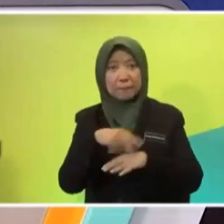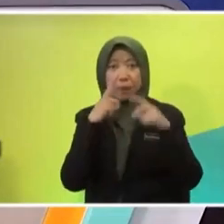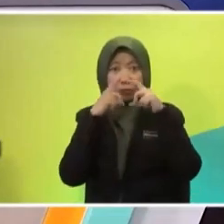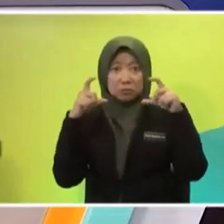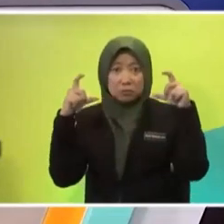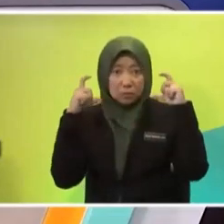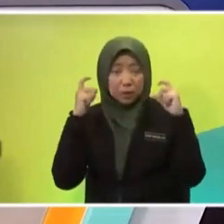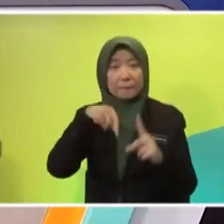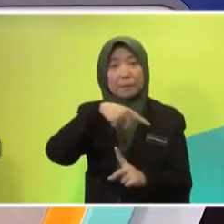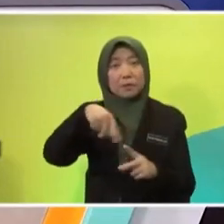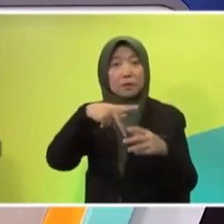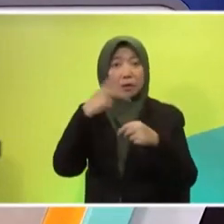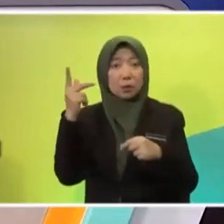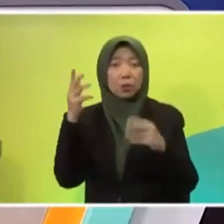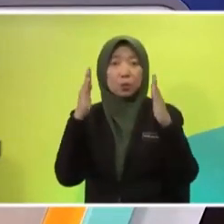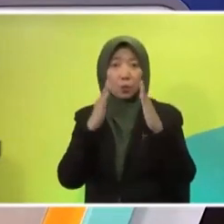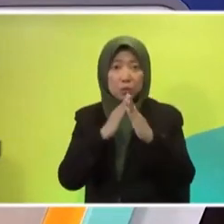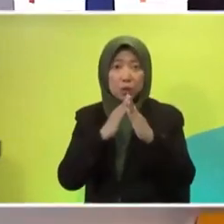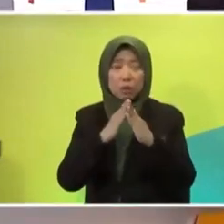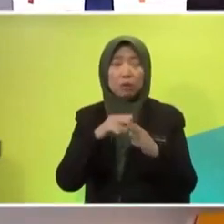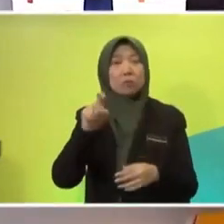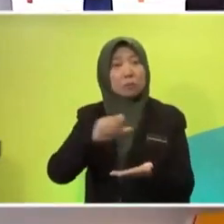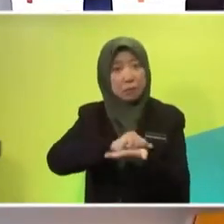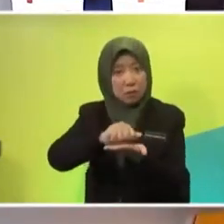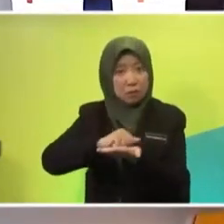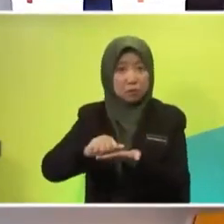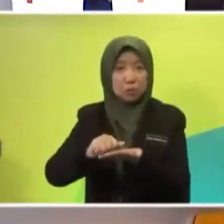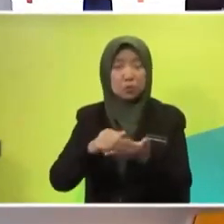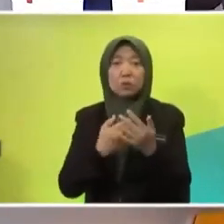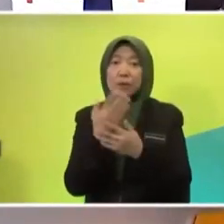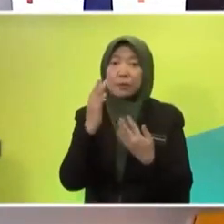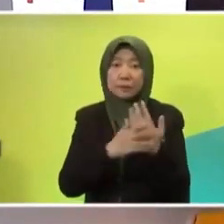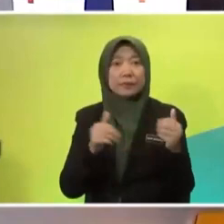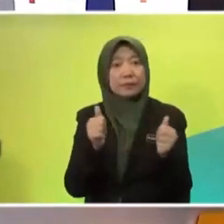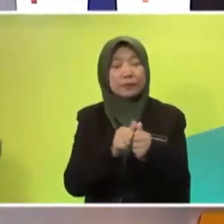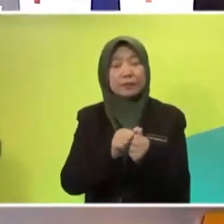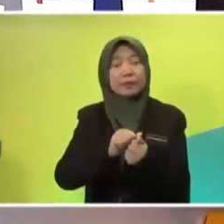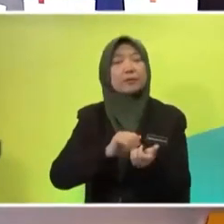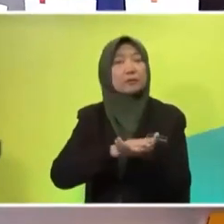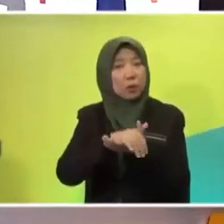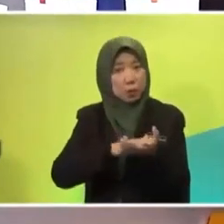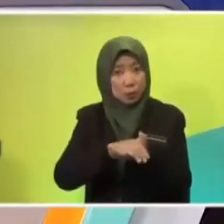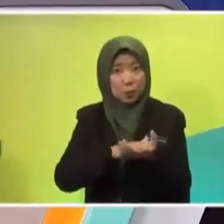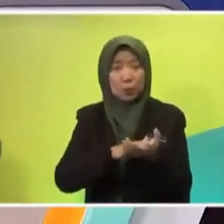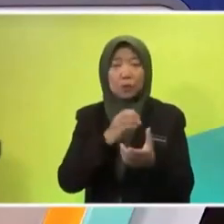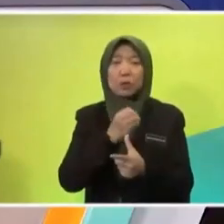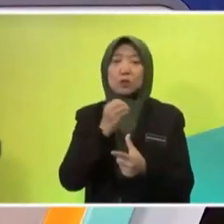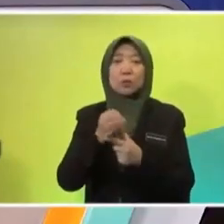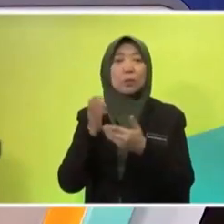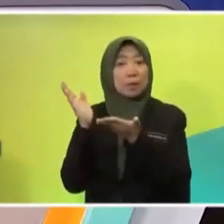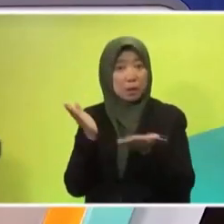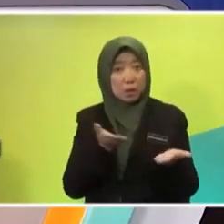rumah. Pastikan tangan sentiasa dicuci dengan sabun ataupun kalau kat luar rumah tu kenalah bawa